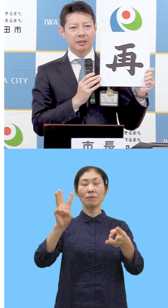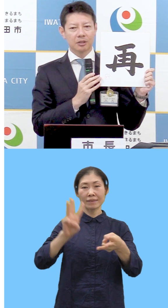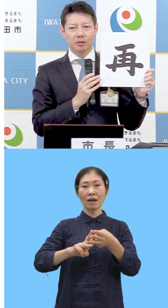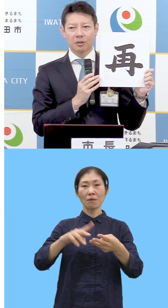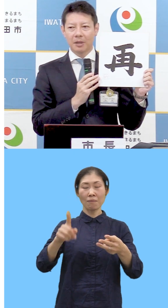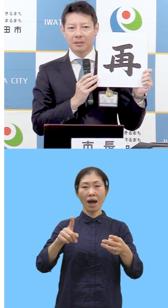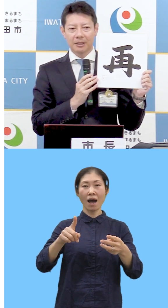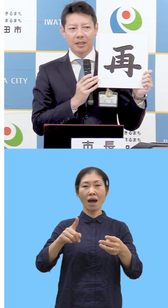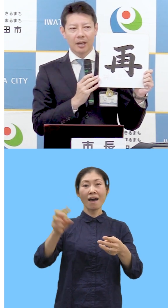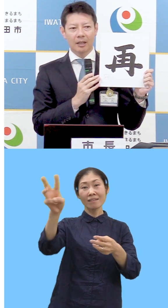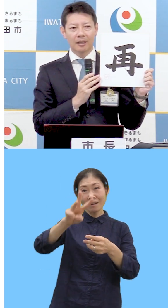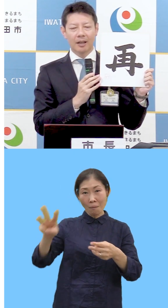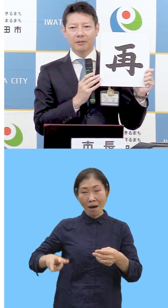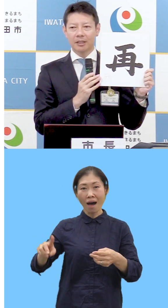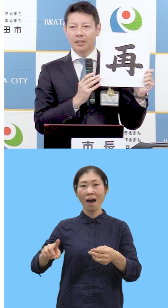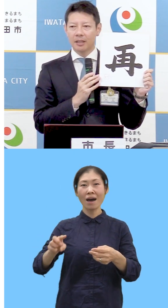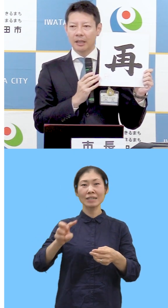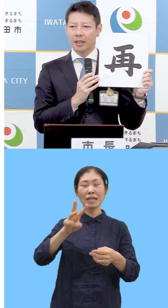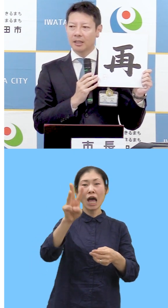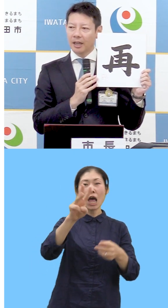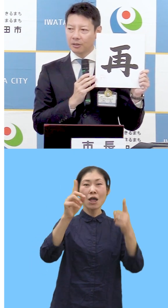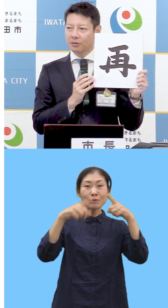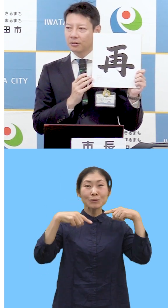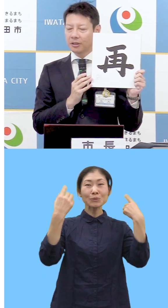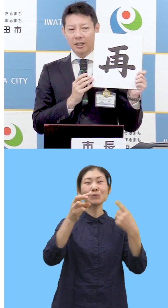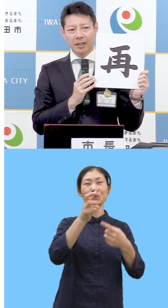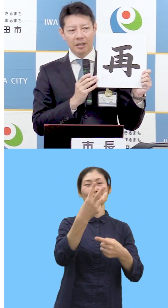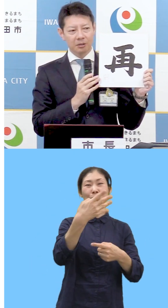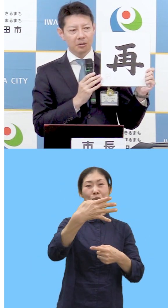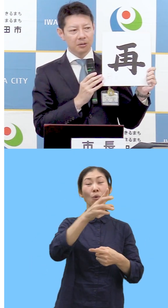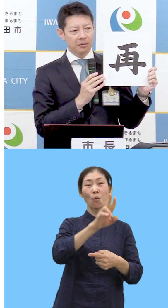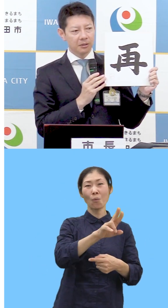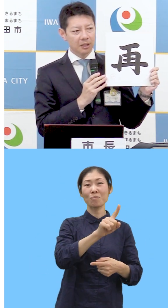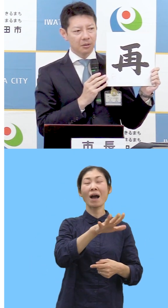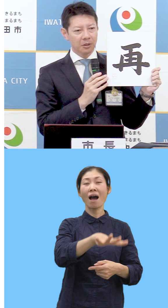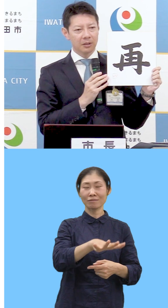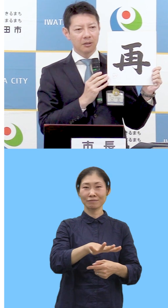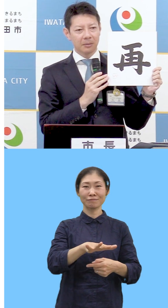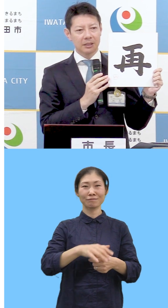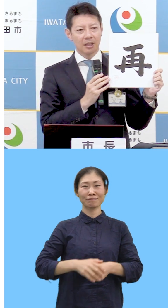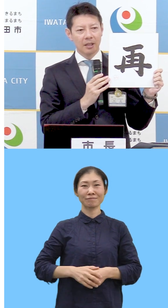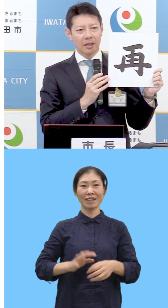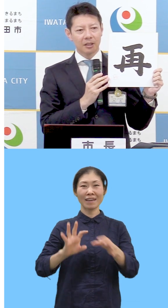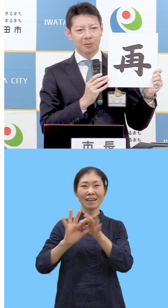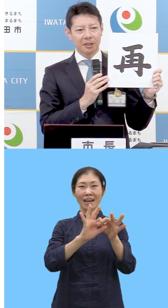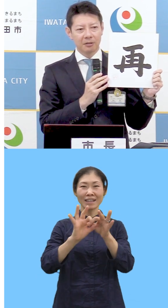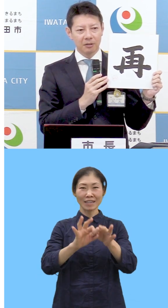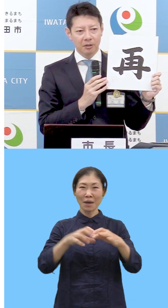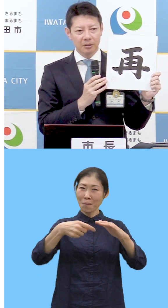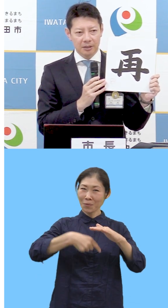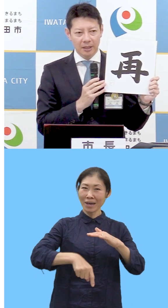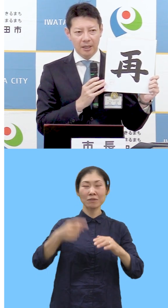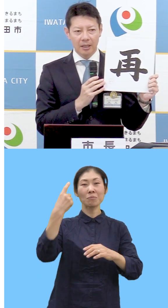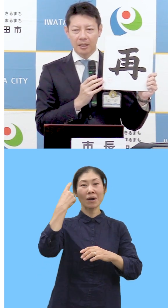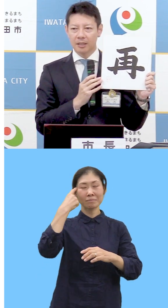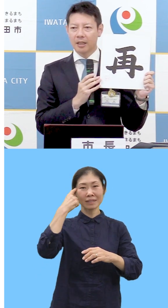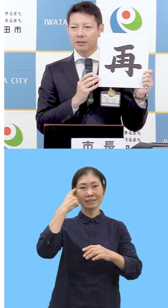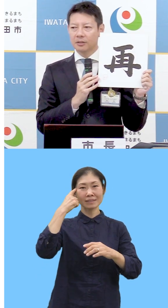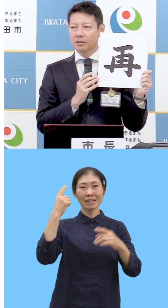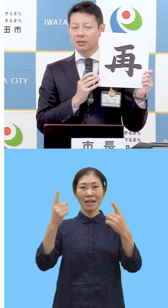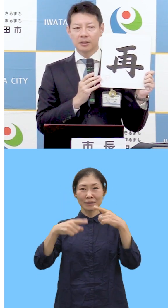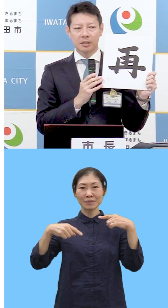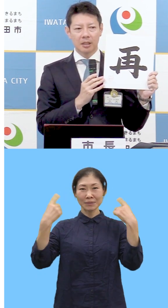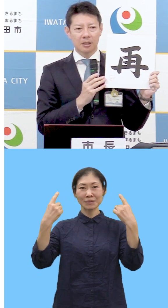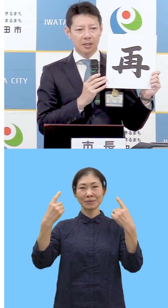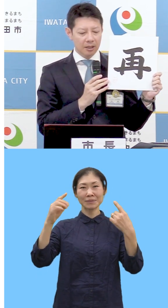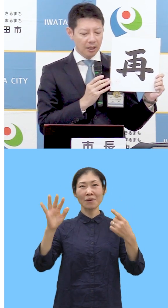ありますし、龍陽もありますから、岩田に縁起があるというかゆかりがあるというふうに思っております。昇り龍のようにですね、飛躍